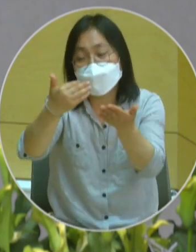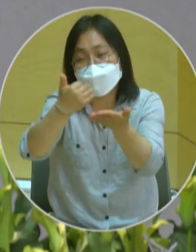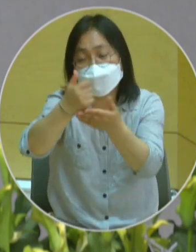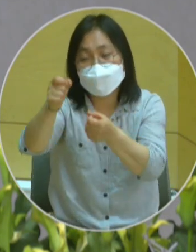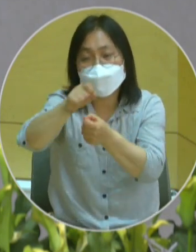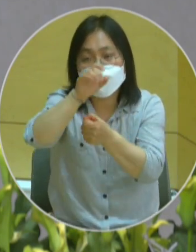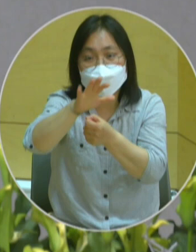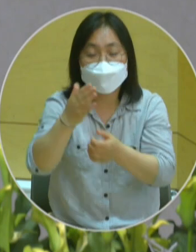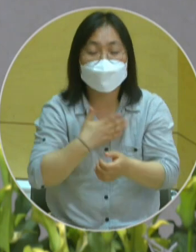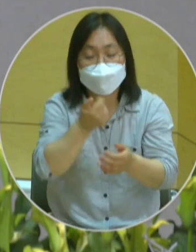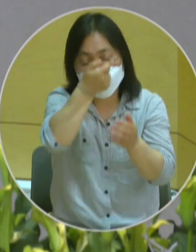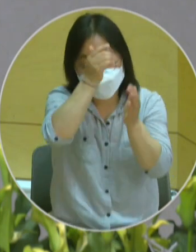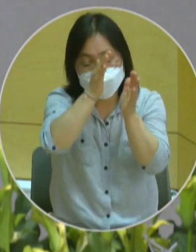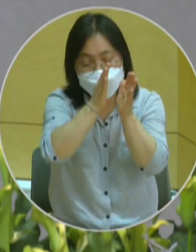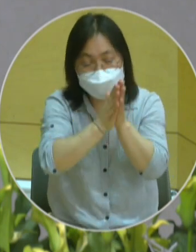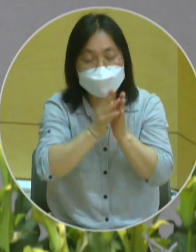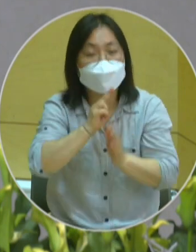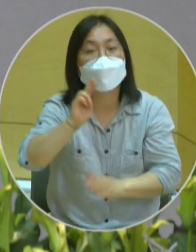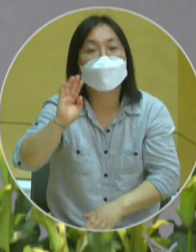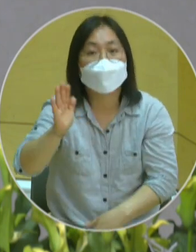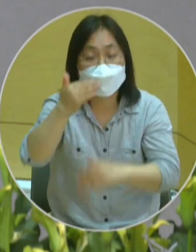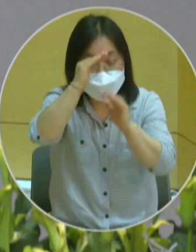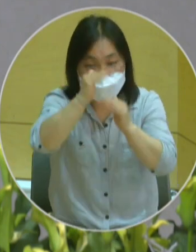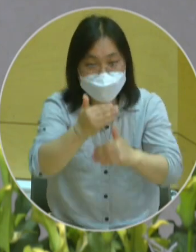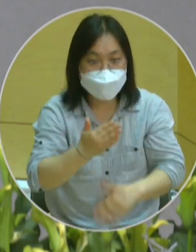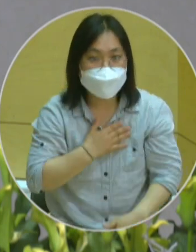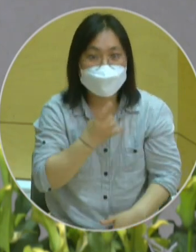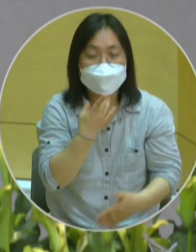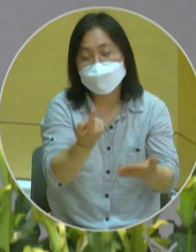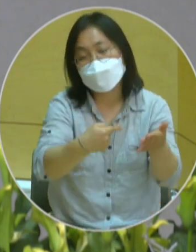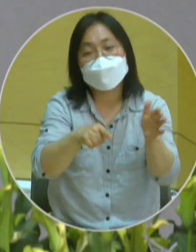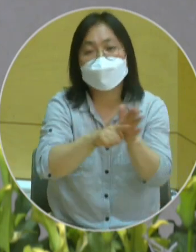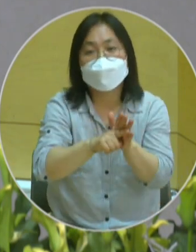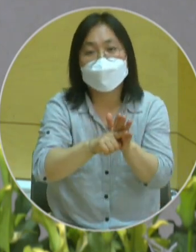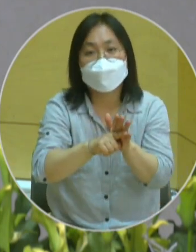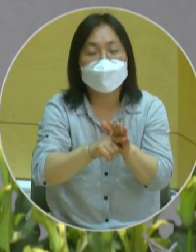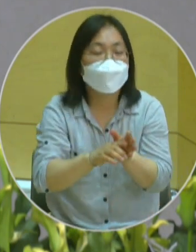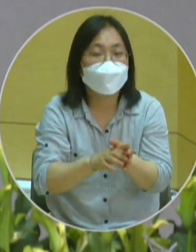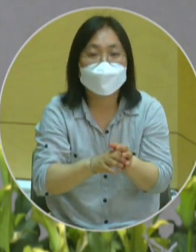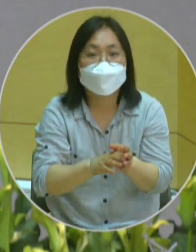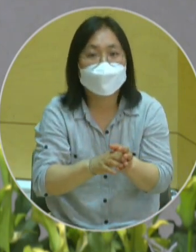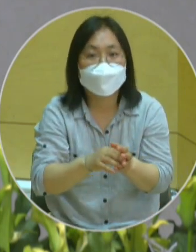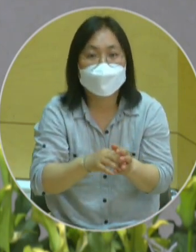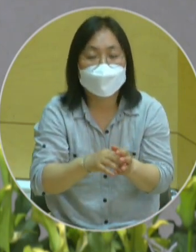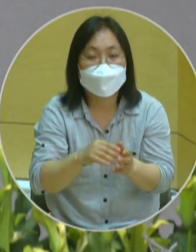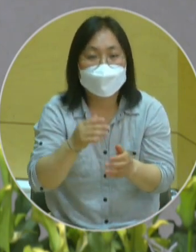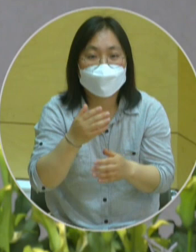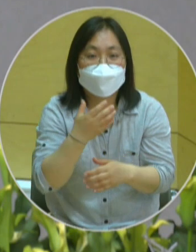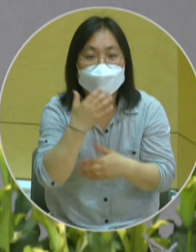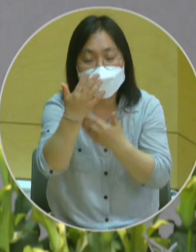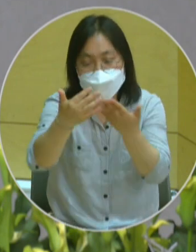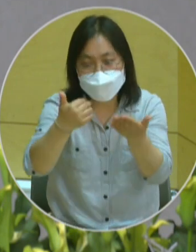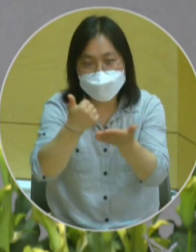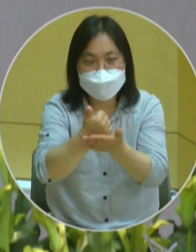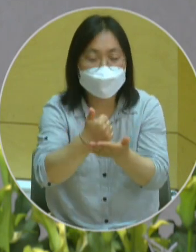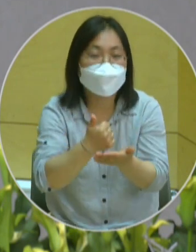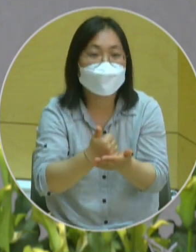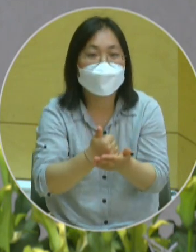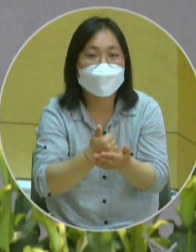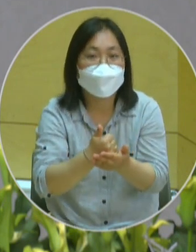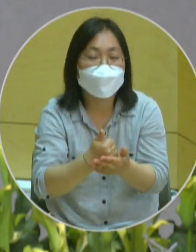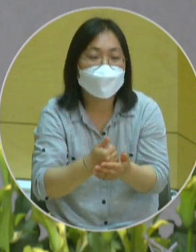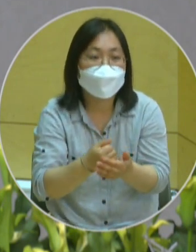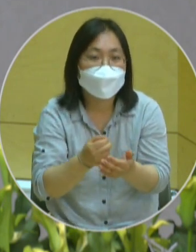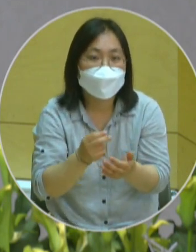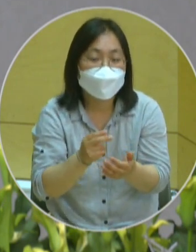내가 기도해야 될 내용이 나만 위해서 그렇게 하는 것, 하나님 무슨 요술, 뭐 도깨비 방망이나 뭐